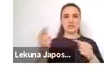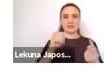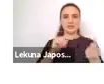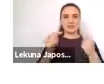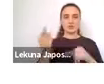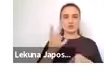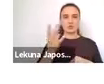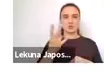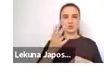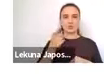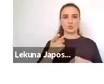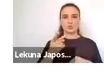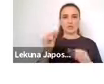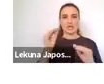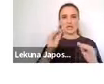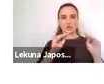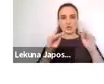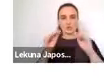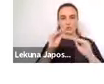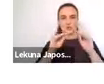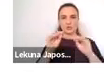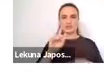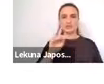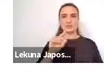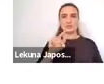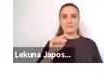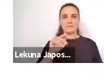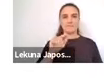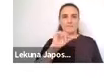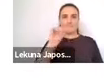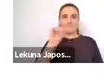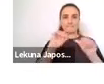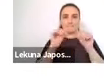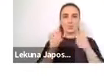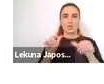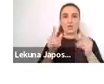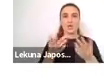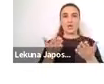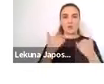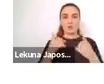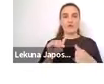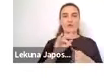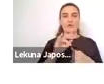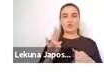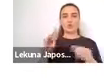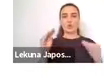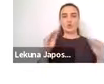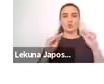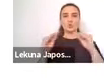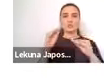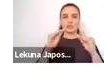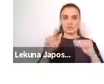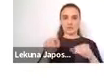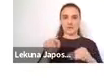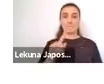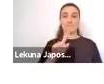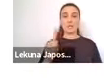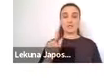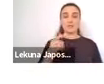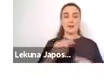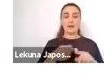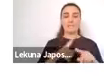უნდა ააწყოს რაღაცა ფიგურა გამოვა, ხო? ან გამოვა კონსტრუქცია კონკრეტული. მაგრამ